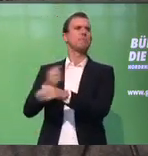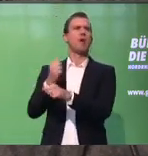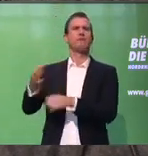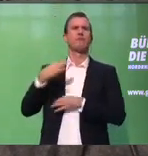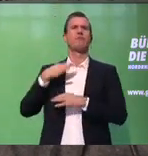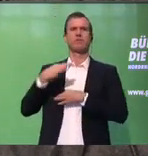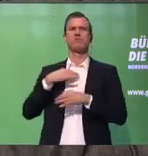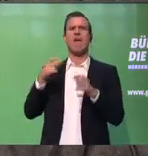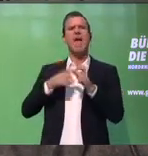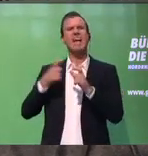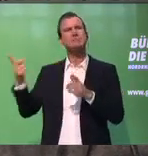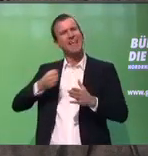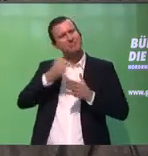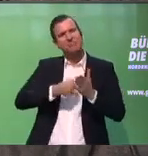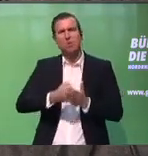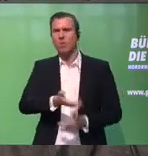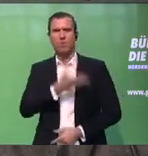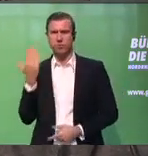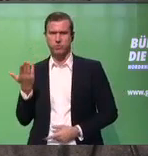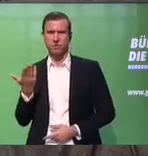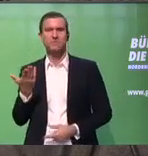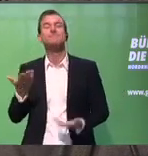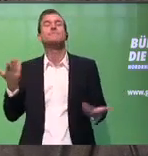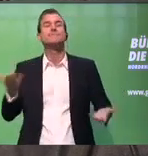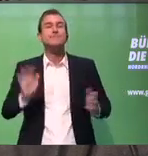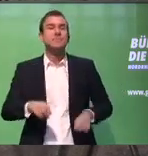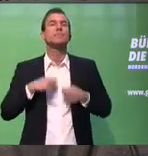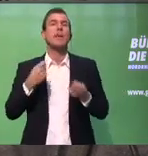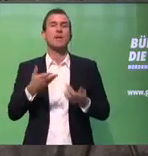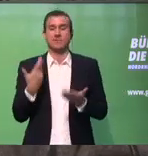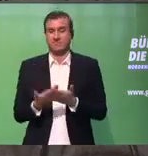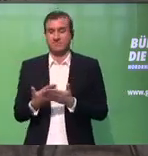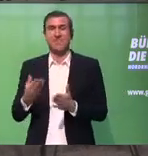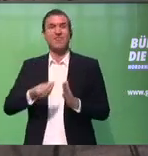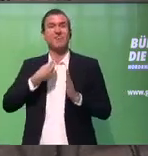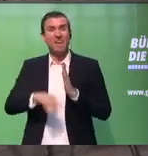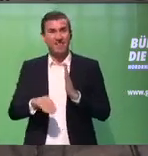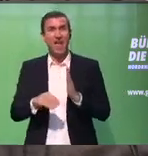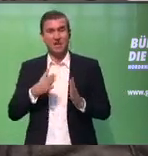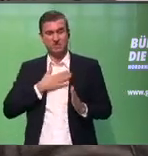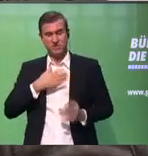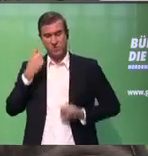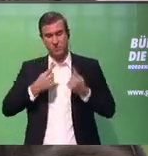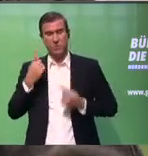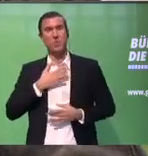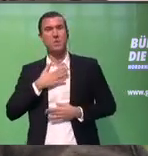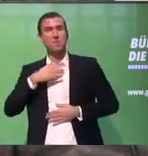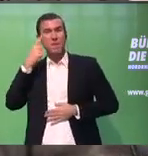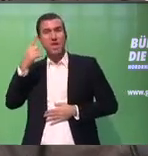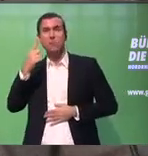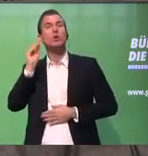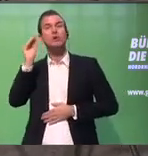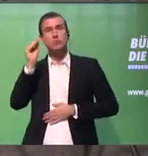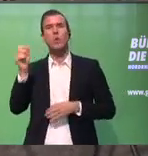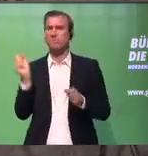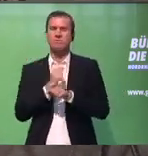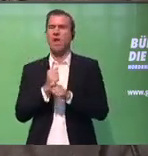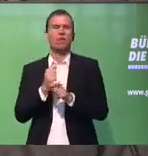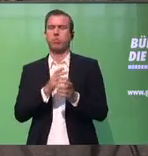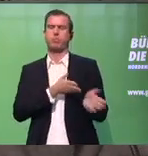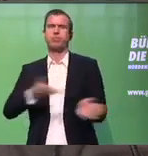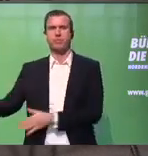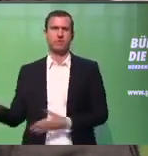hier offenbar nicht durchsetzen konnte. Fazit: Mit diesem Vertrag wird aus grüner Sicht Zukunft verspielt.